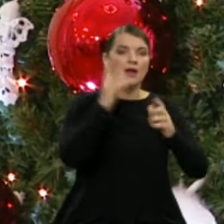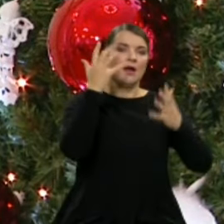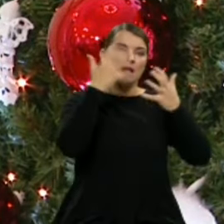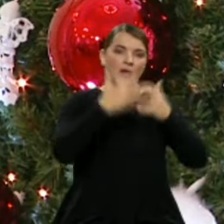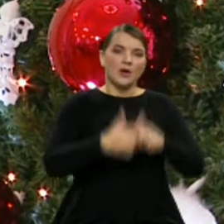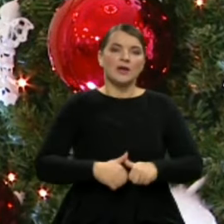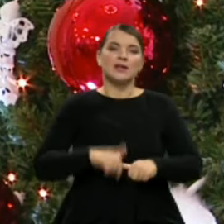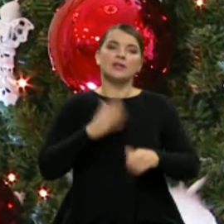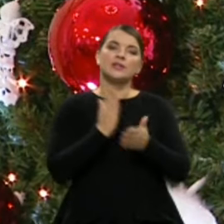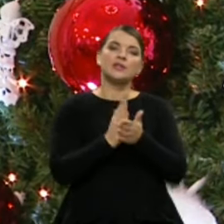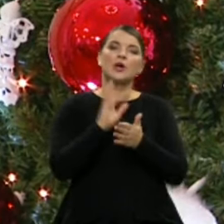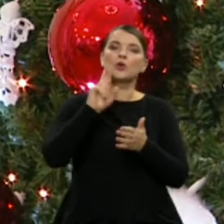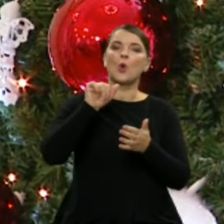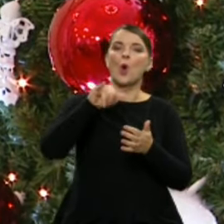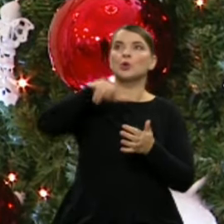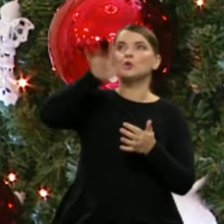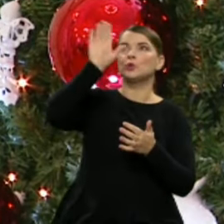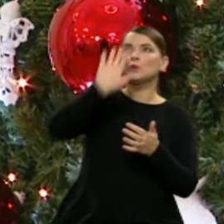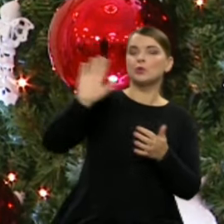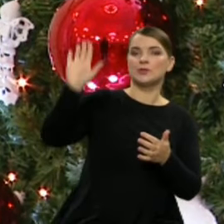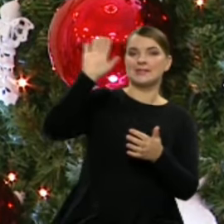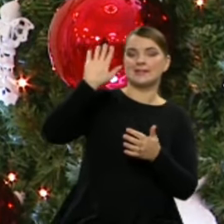žaizdą, polinkį į blogį.